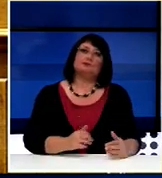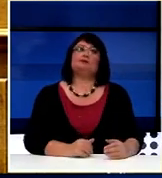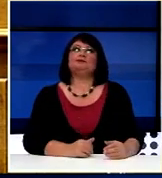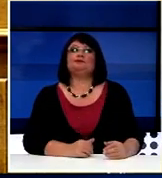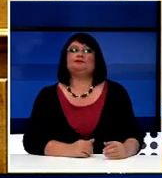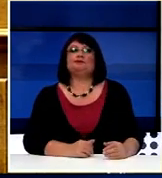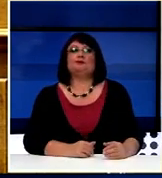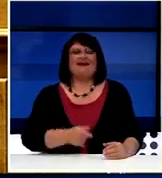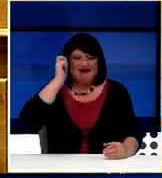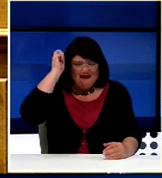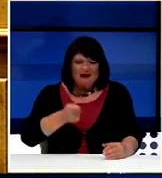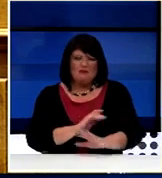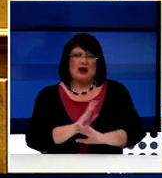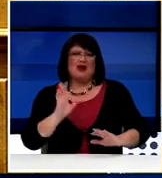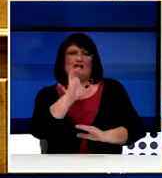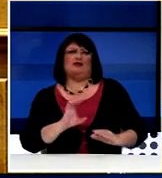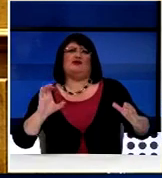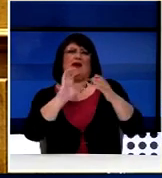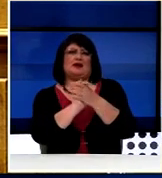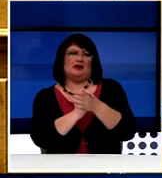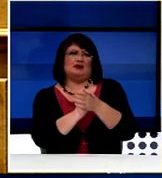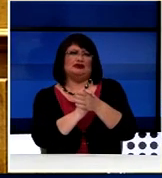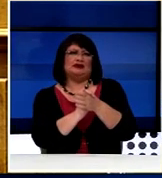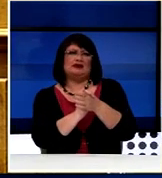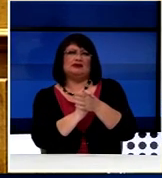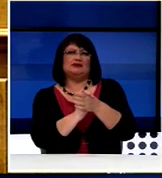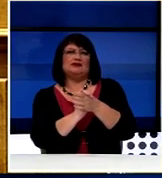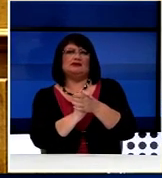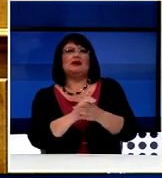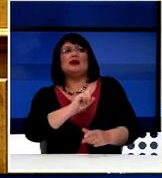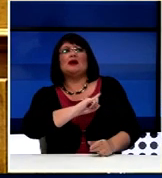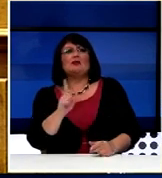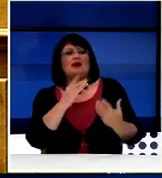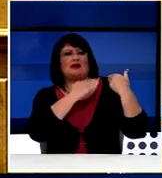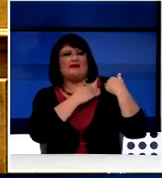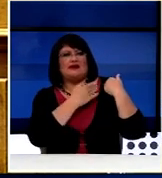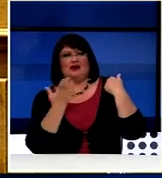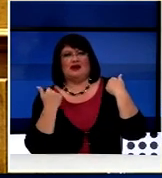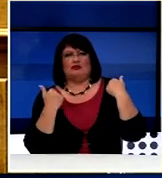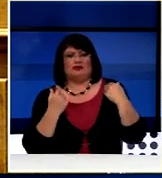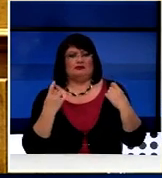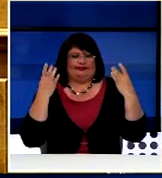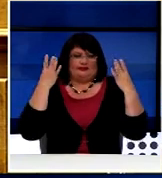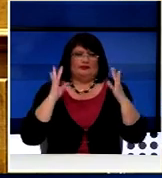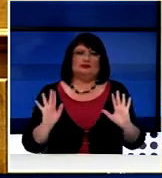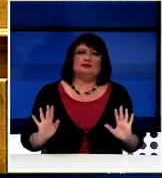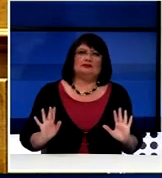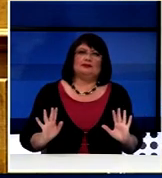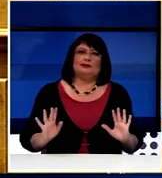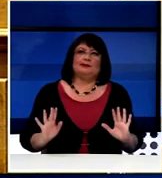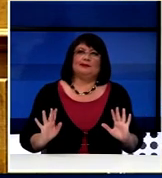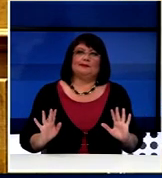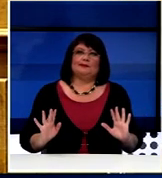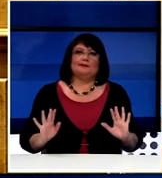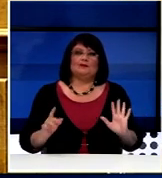ότι είναι απαράδεκτο η Ευρωπαϊκή Ένωση να μην αναλαμβάνει τις ευθύνες της και